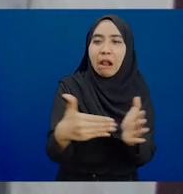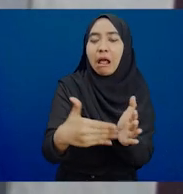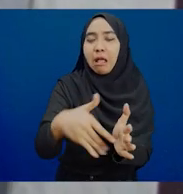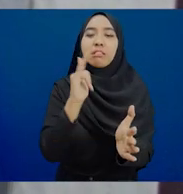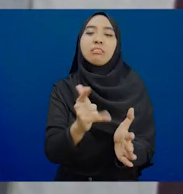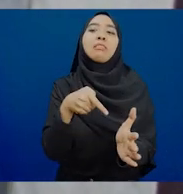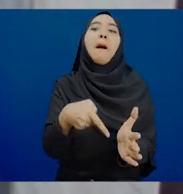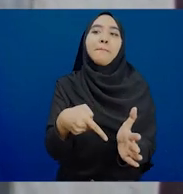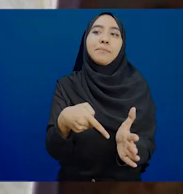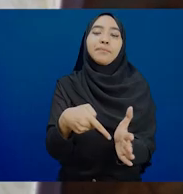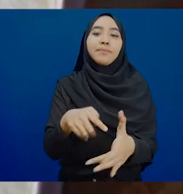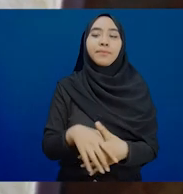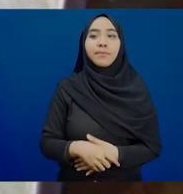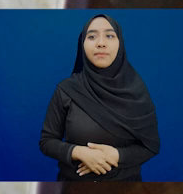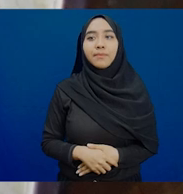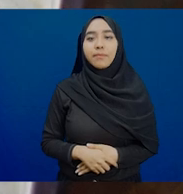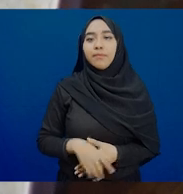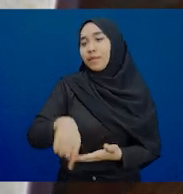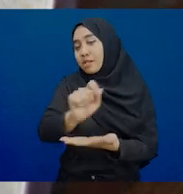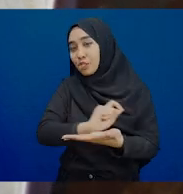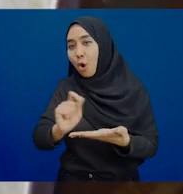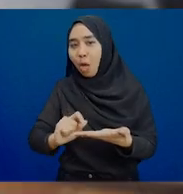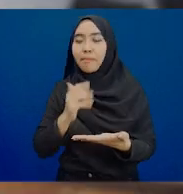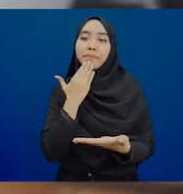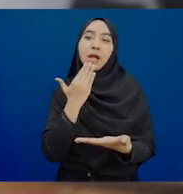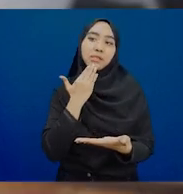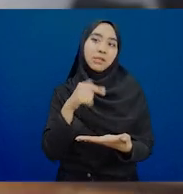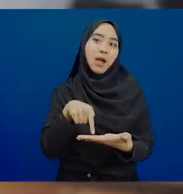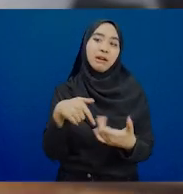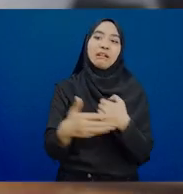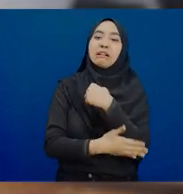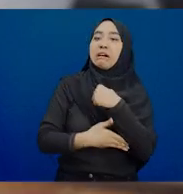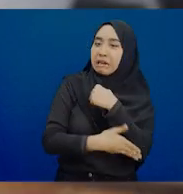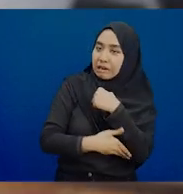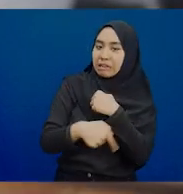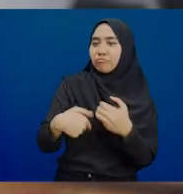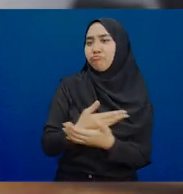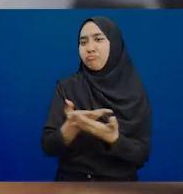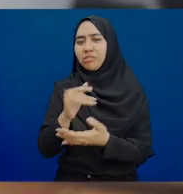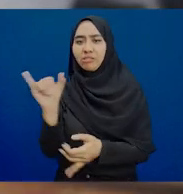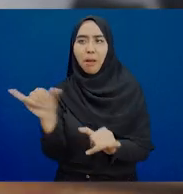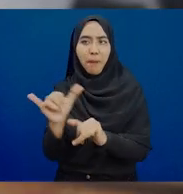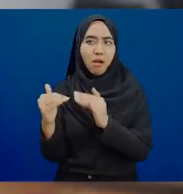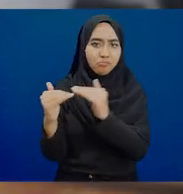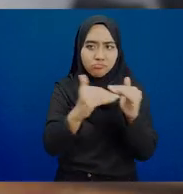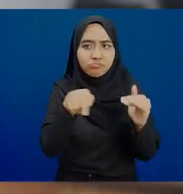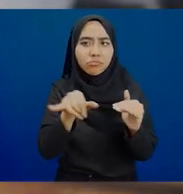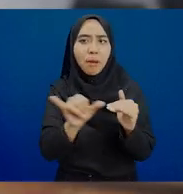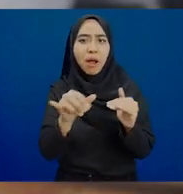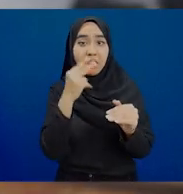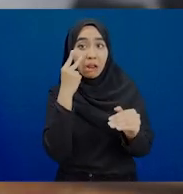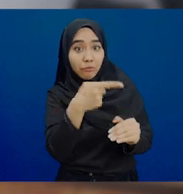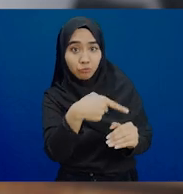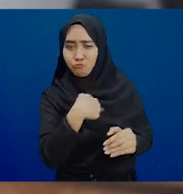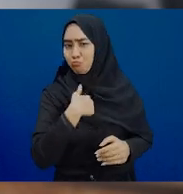kendala. Sekolah biasa, negeri sama kayak yang lain. Makanya punya prinsip yo,